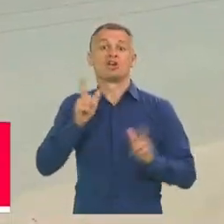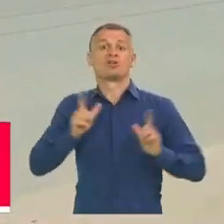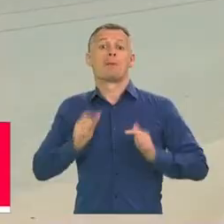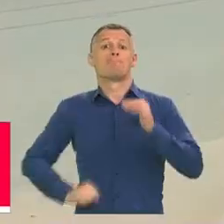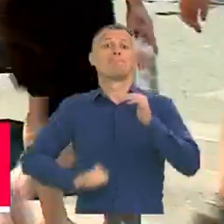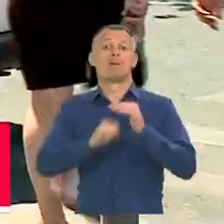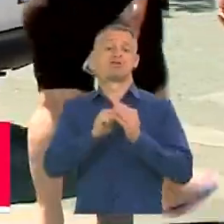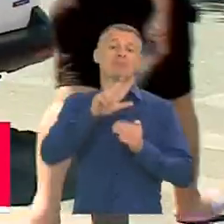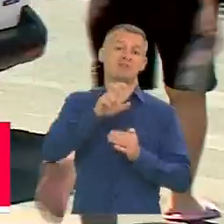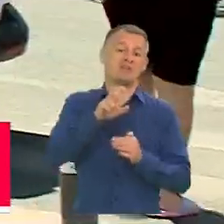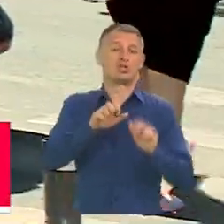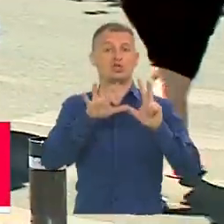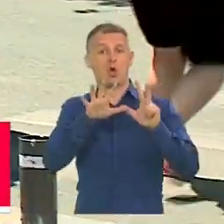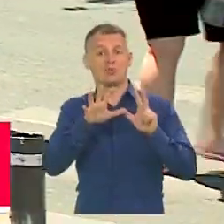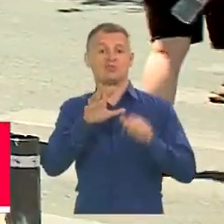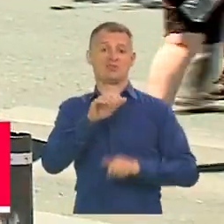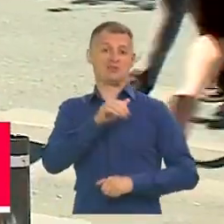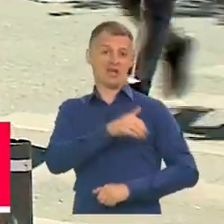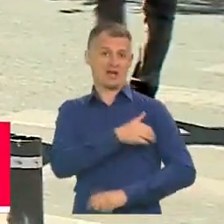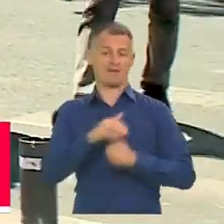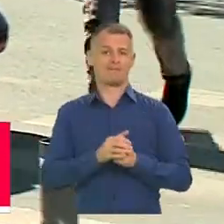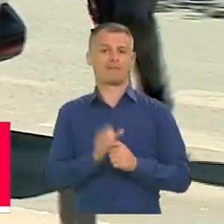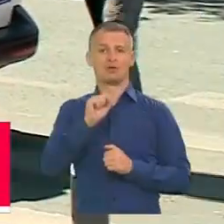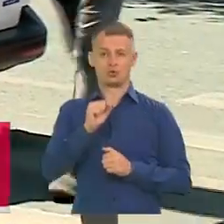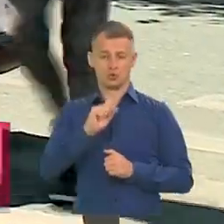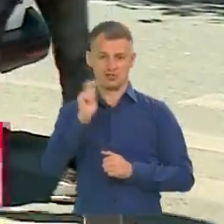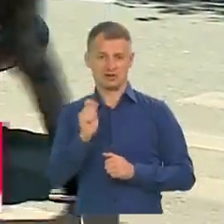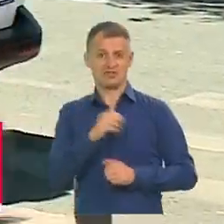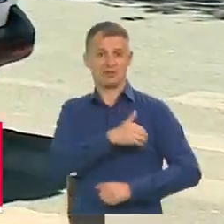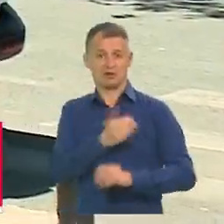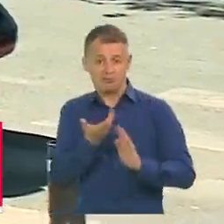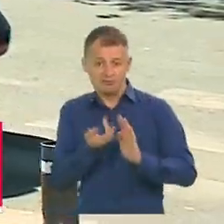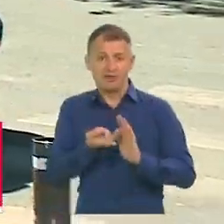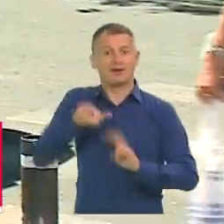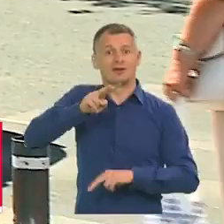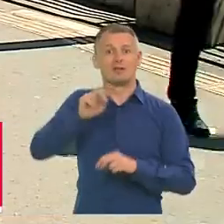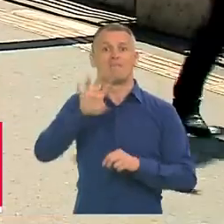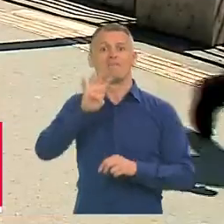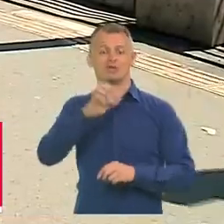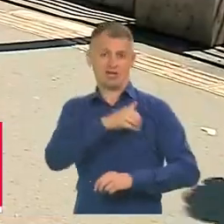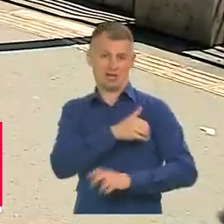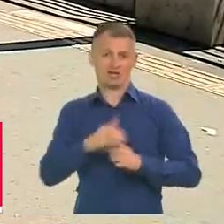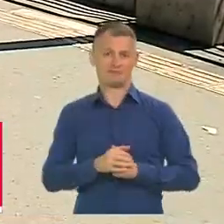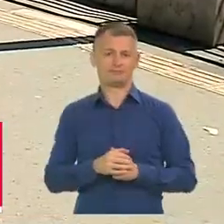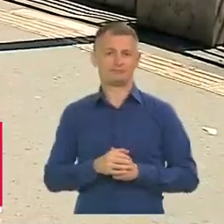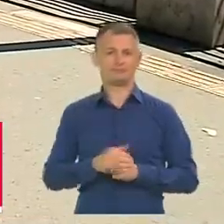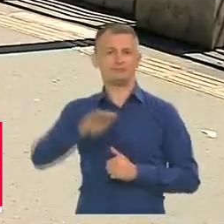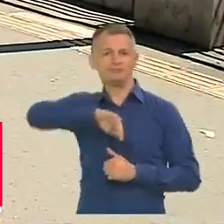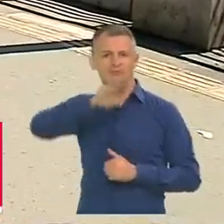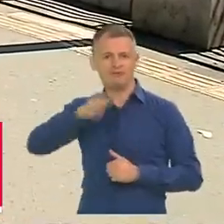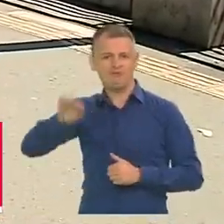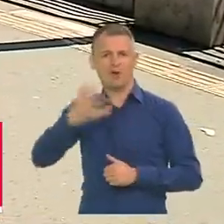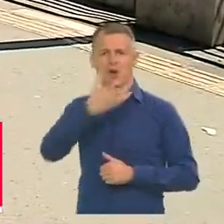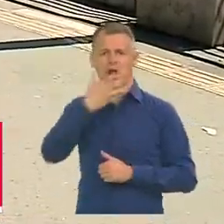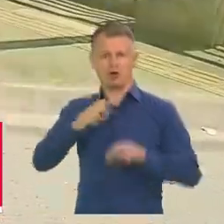între 30 și 38 de grade. În sudul țării temperaturile vor trece de pragul de 40 de grade Celsius. Valul de caniculă rămâne